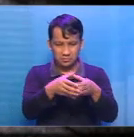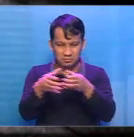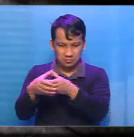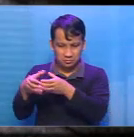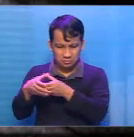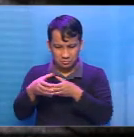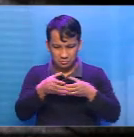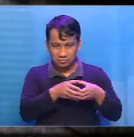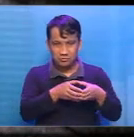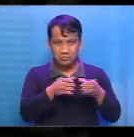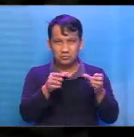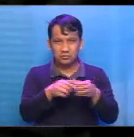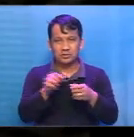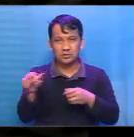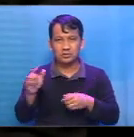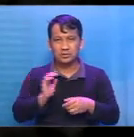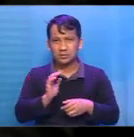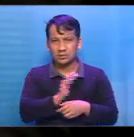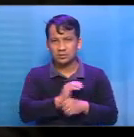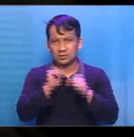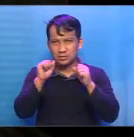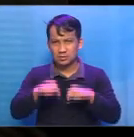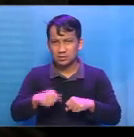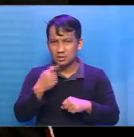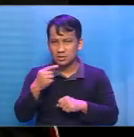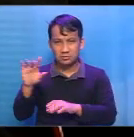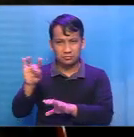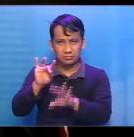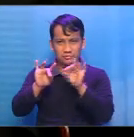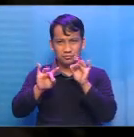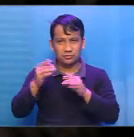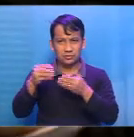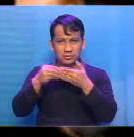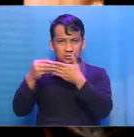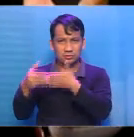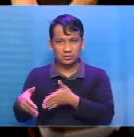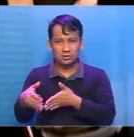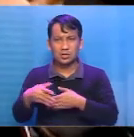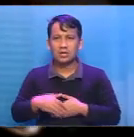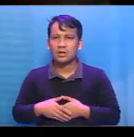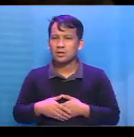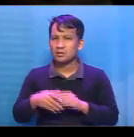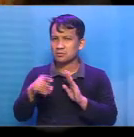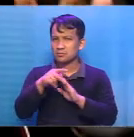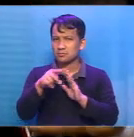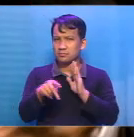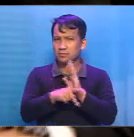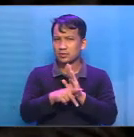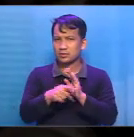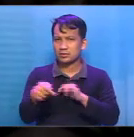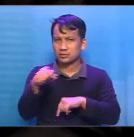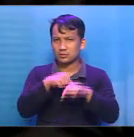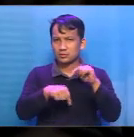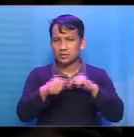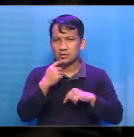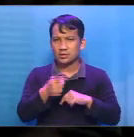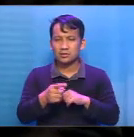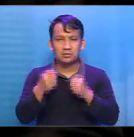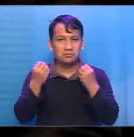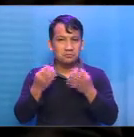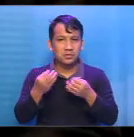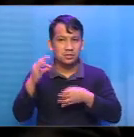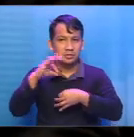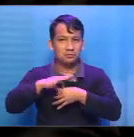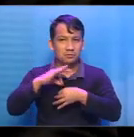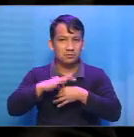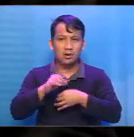puro paksyon ang Kongreso. May epekto po yan sa pagpili ng minority leader. Ang patakaran sa nakaraang mga Kongreso, ang pinakamaraming boto